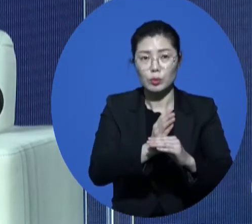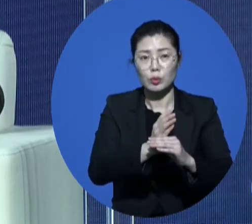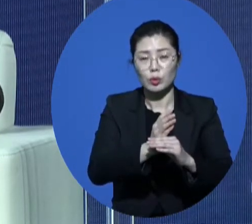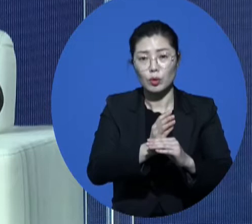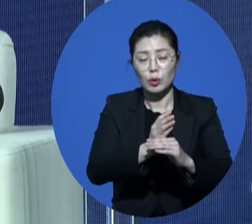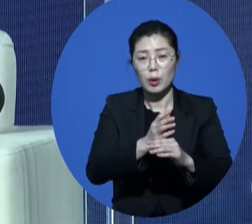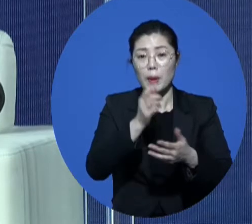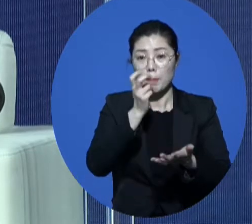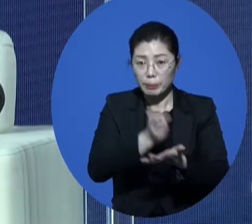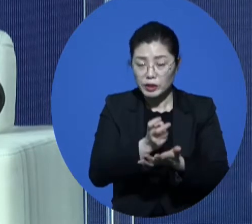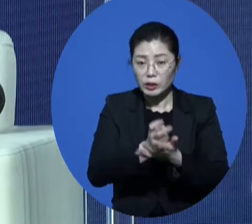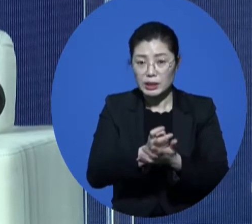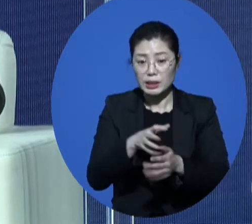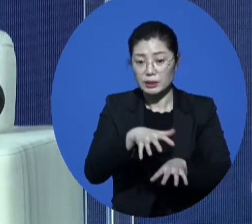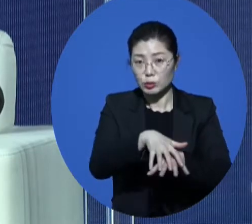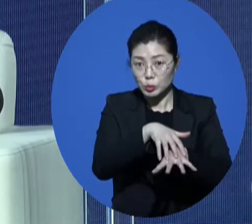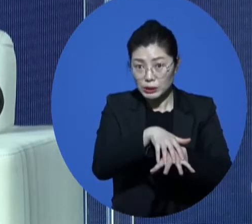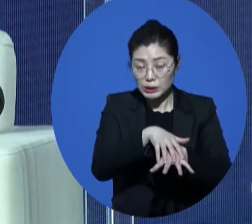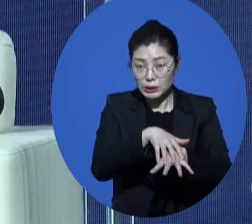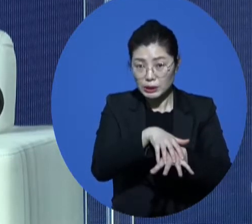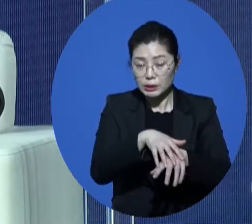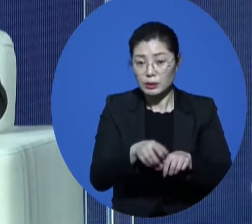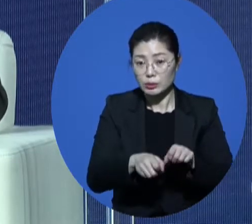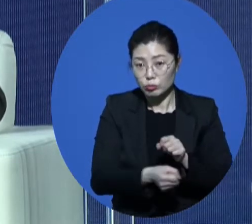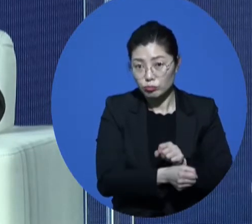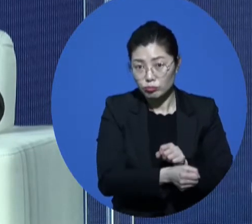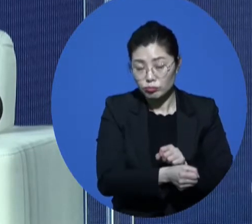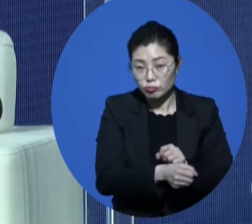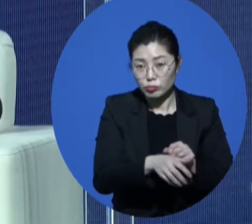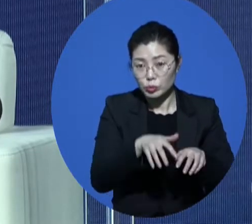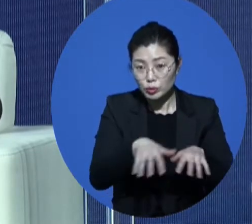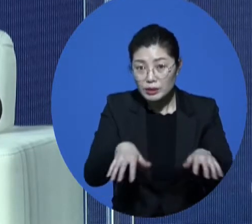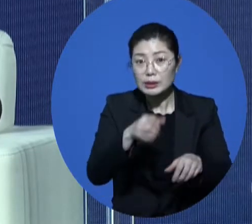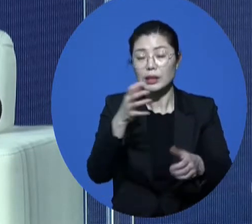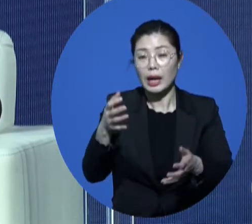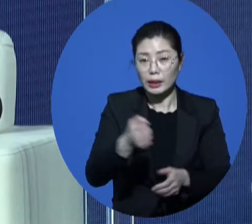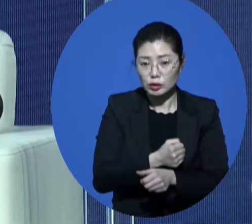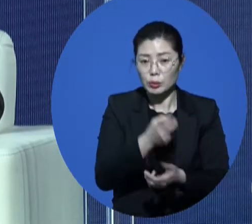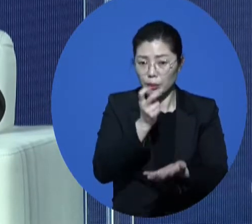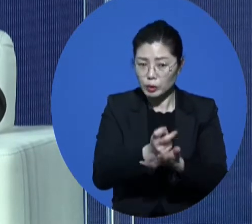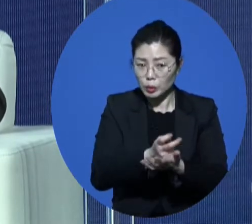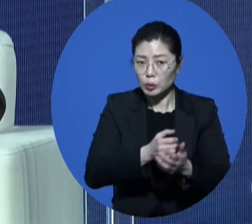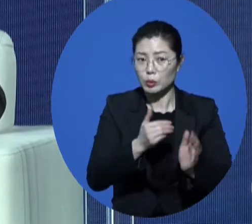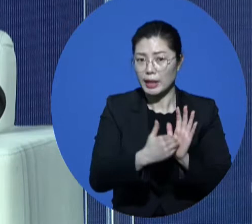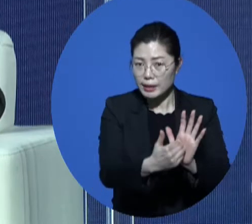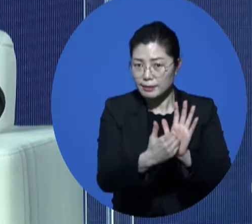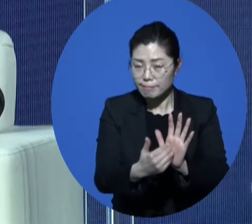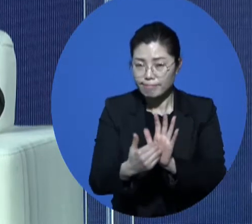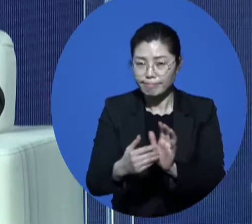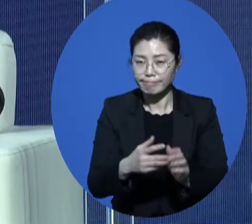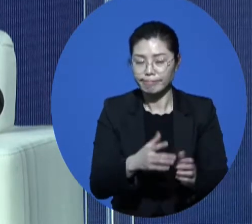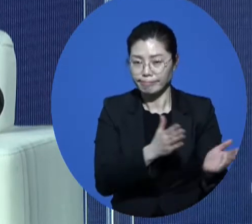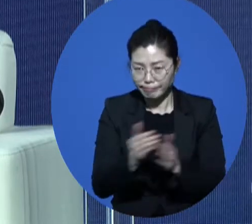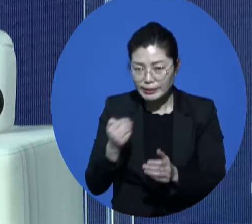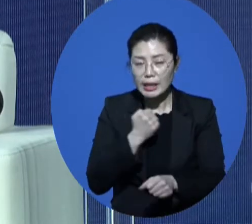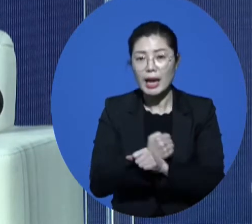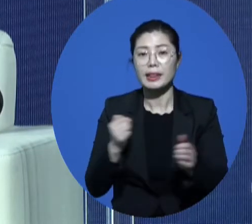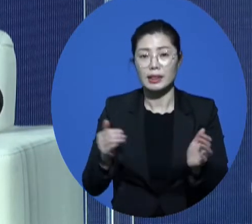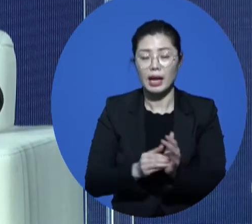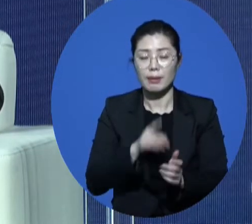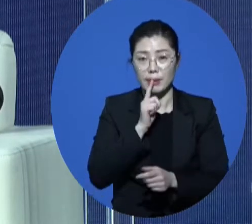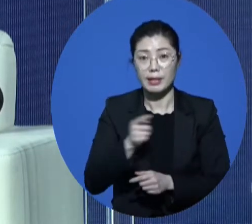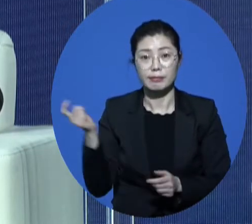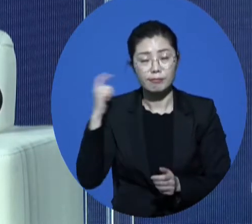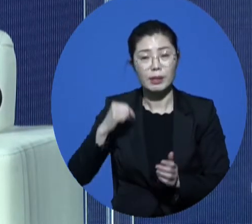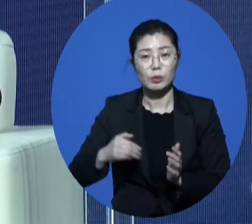법적인 네트워크를 가지고 국제적으로 법적으로 대응 체계를 구축하는 것 또한 상당히 필요하고, 정치